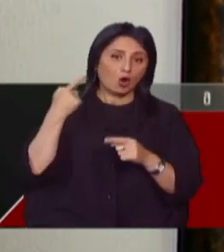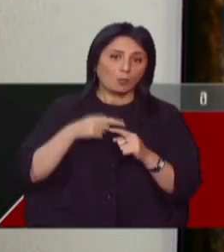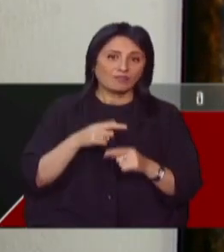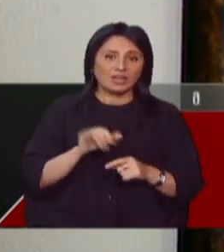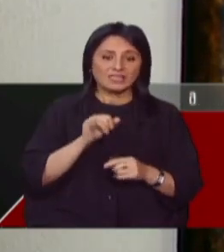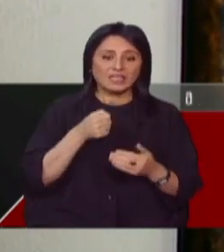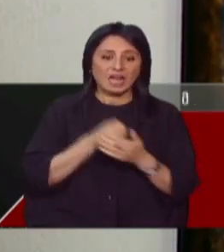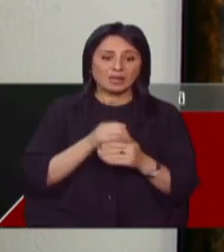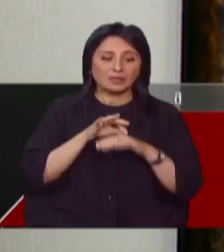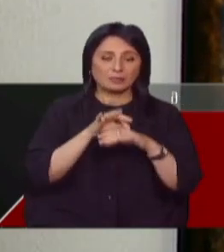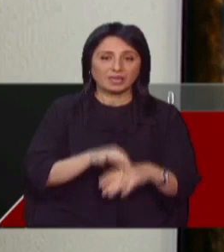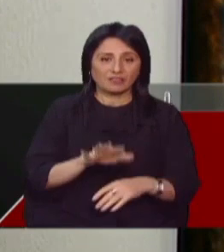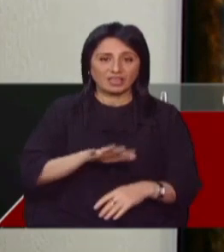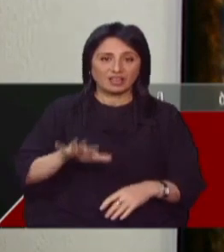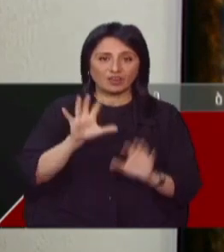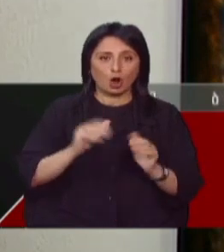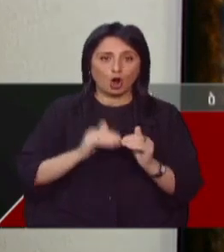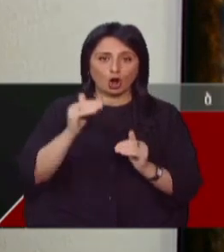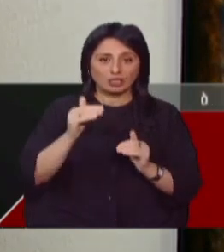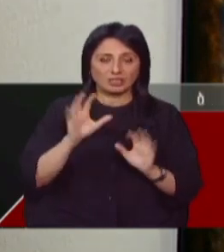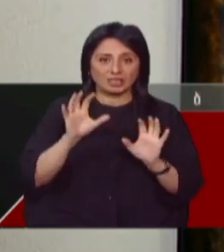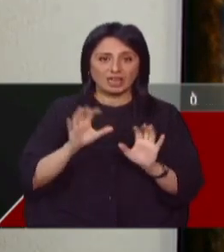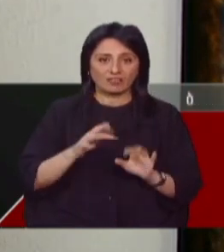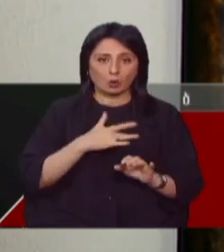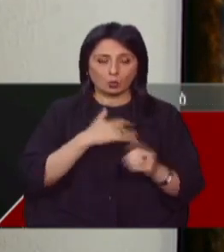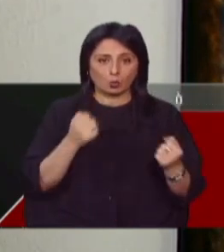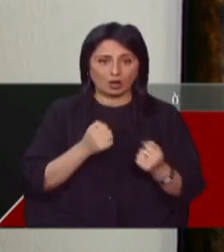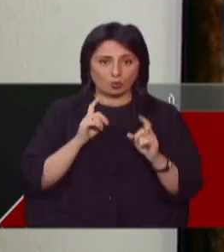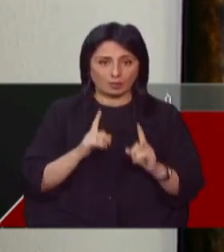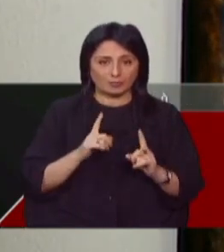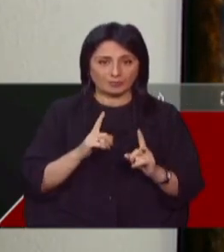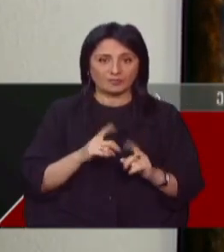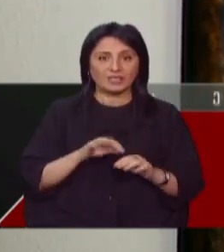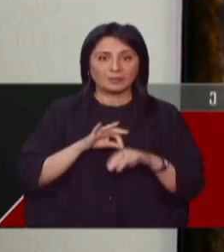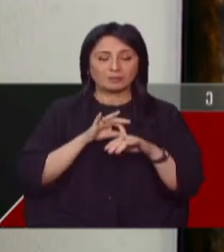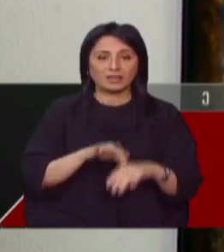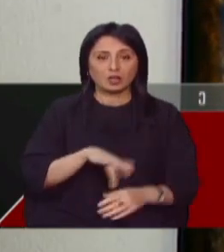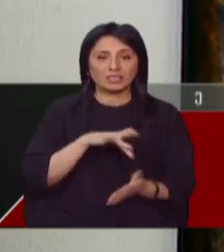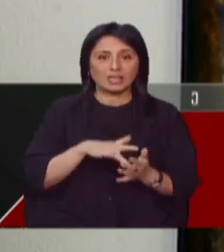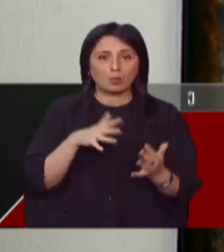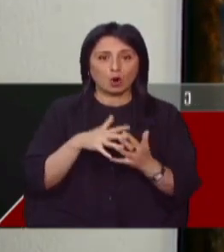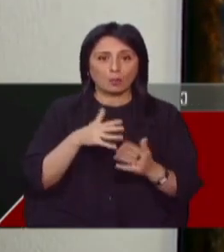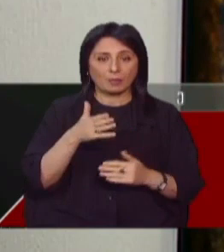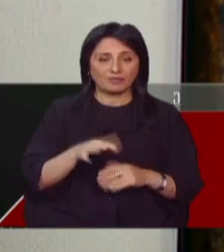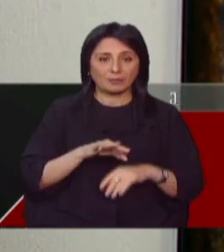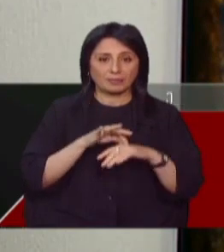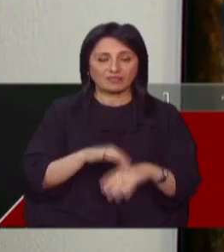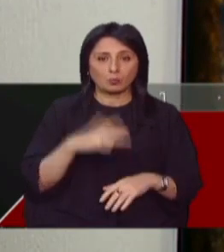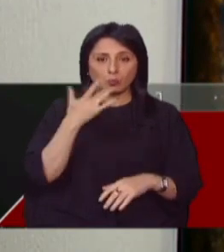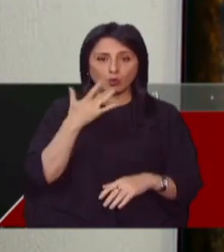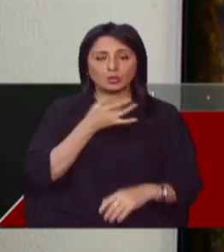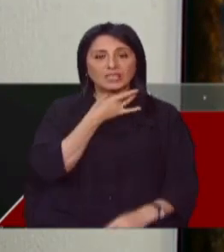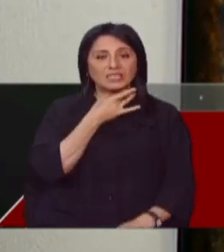სანამდე მიიყვანა ქვეყანა კონსტიტუციის და კანონის უგულებელყოფამ. მიიყვანა სამოქალაქო ომამდე, მიიყვანა